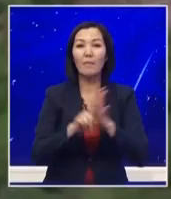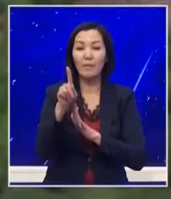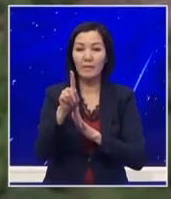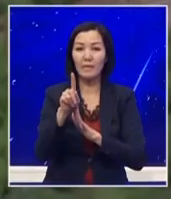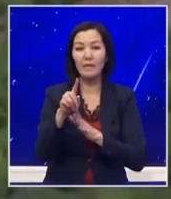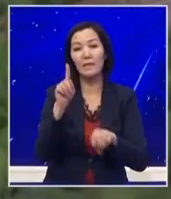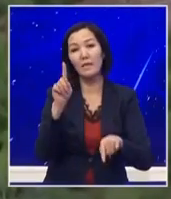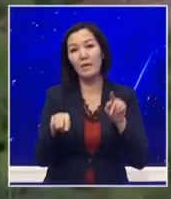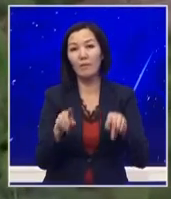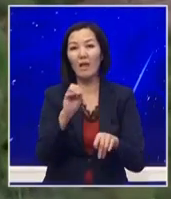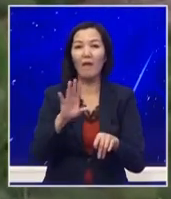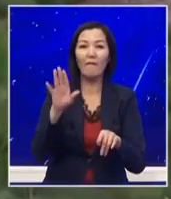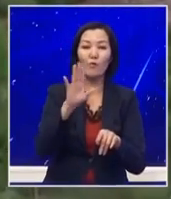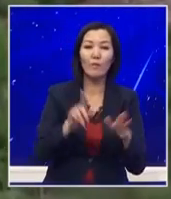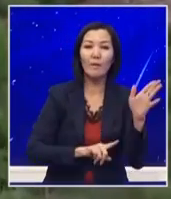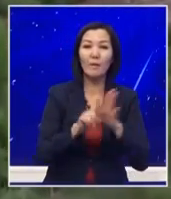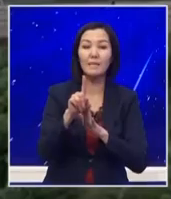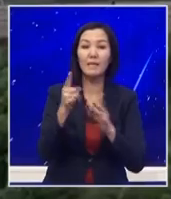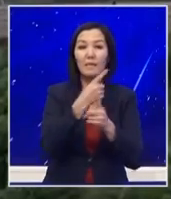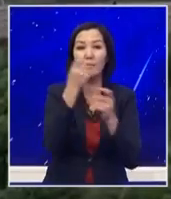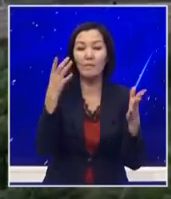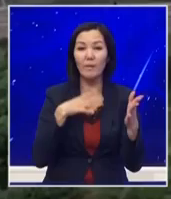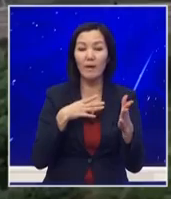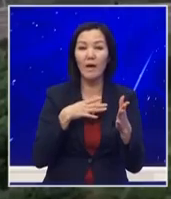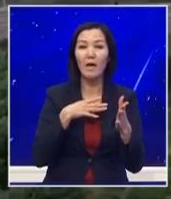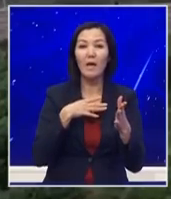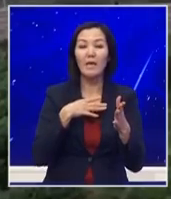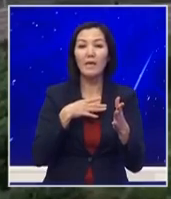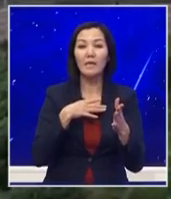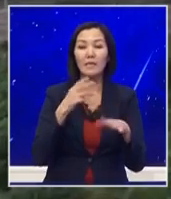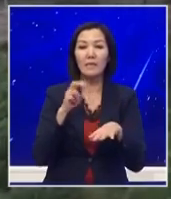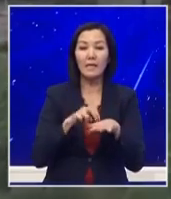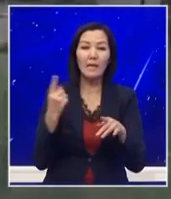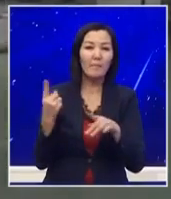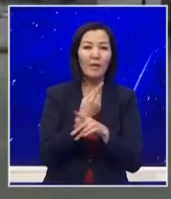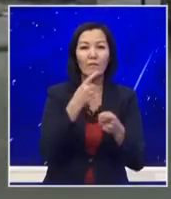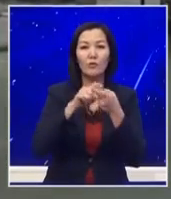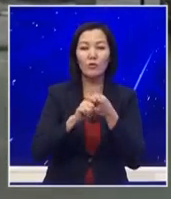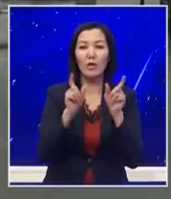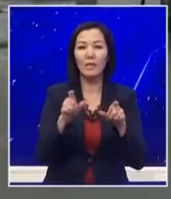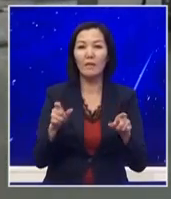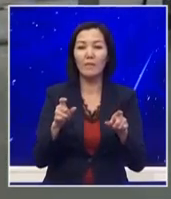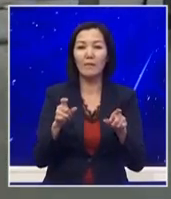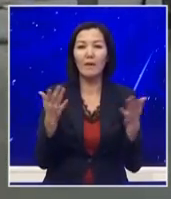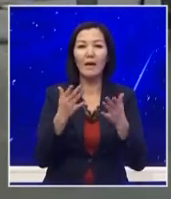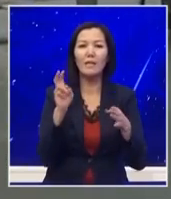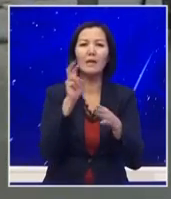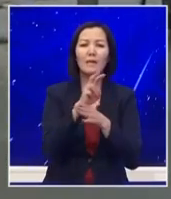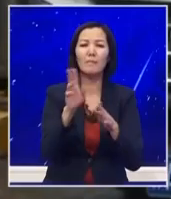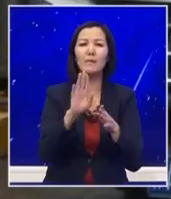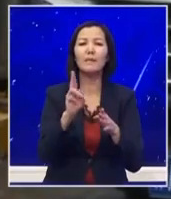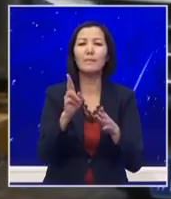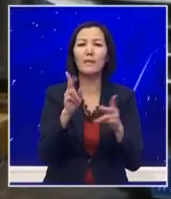десе, кейбірі Еуропада шықты деген мәлімдеме жасаған. Ғалымдар індетті ең алғашқы жұқтырған тұрғындармен кездесіп, қайда барғанын,